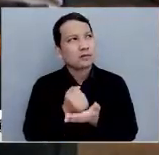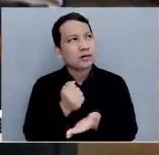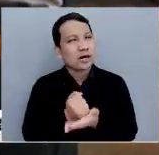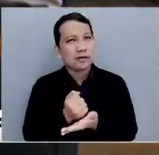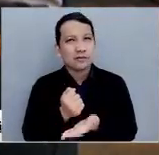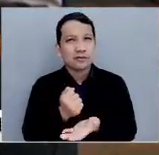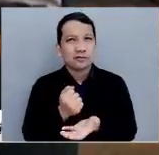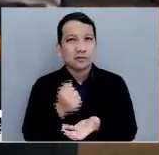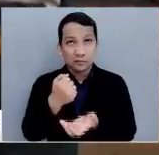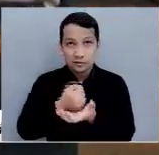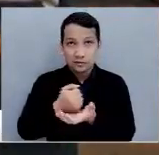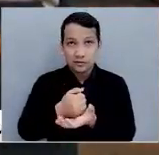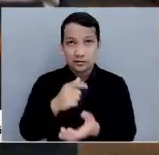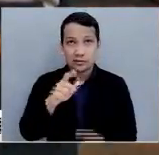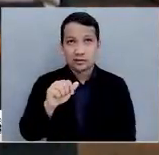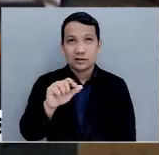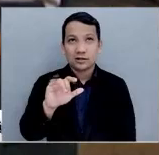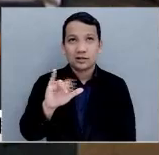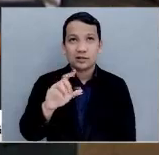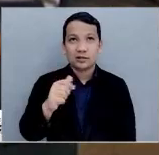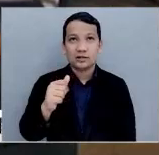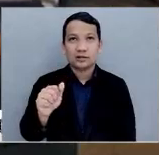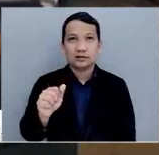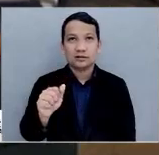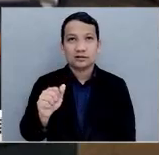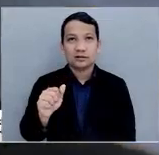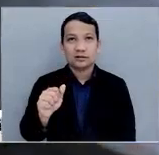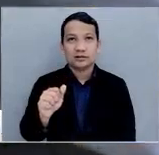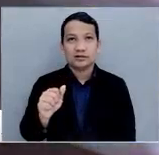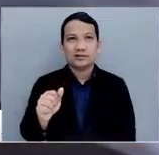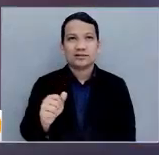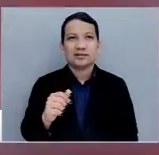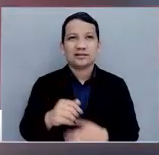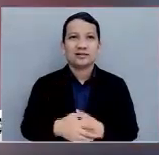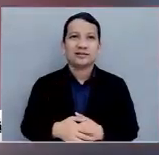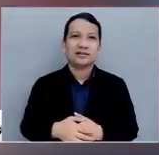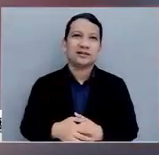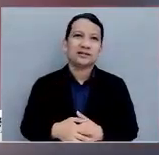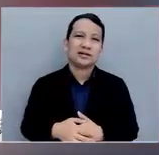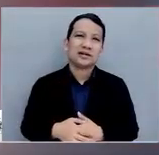And not to mention yung haligi rice. Yung makasalanong haligi rice.